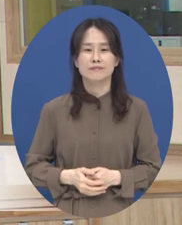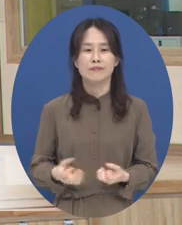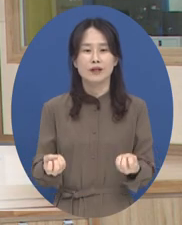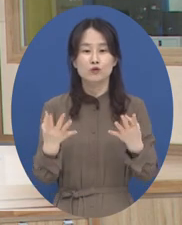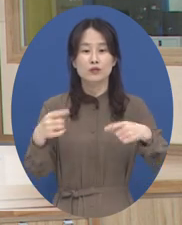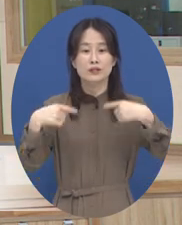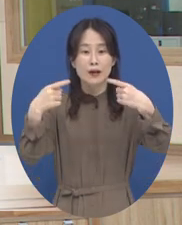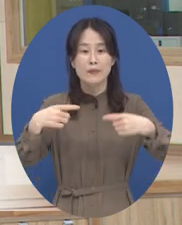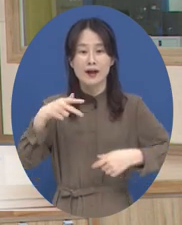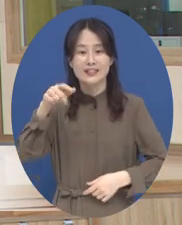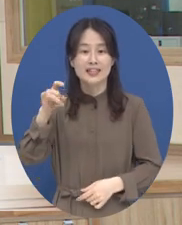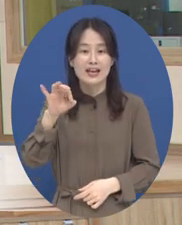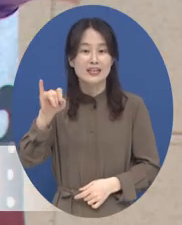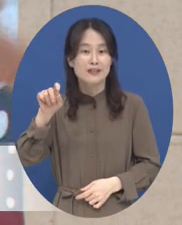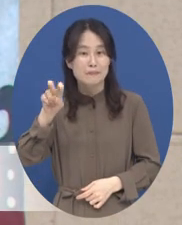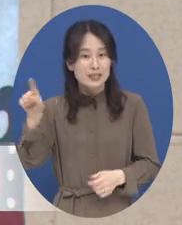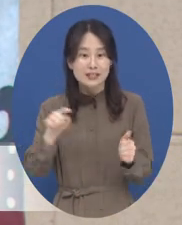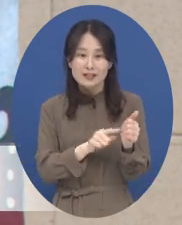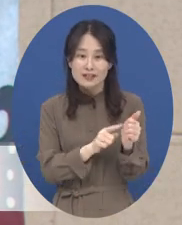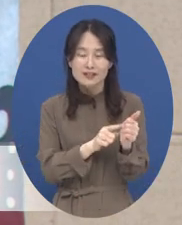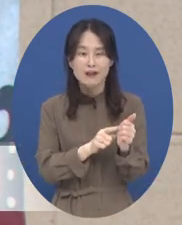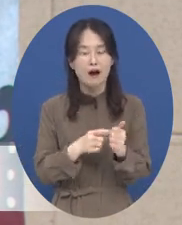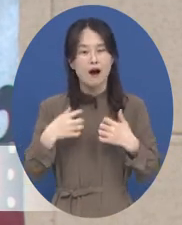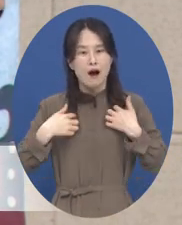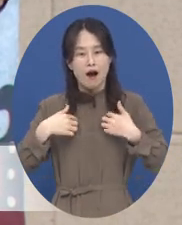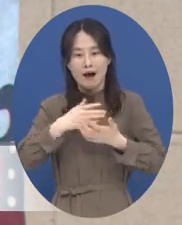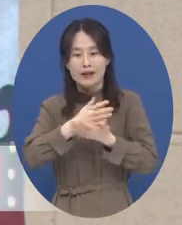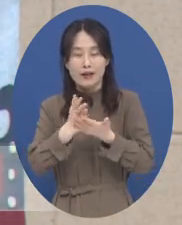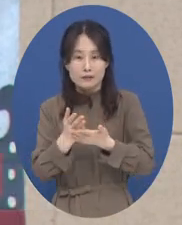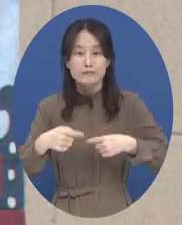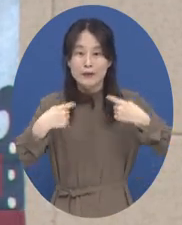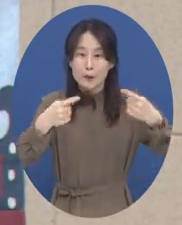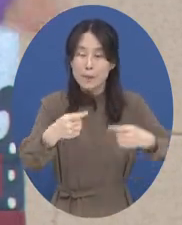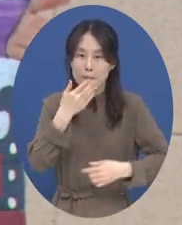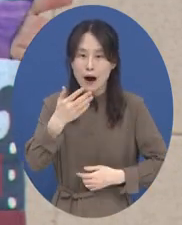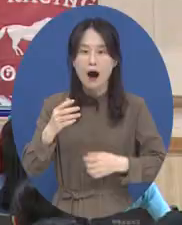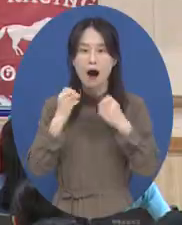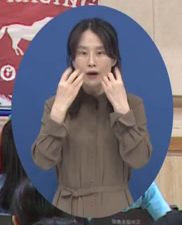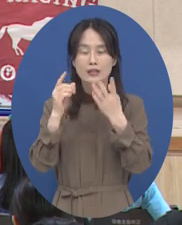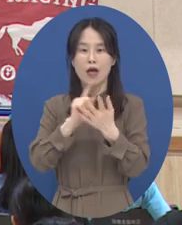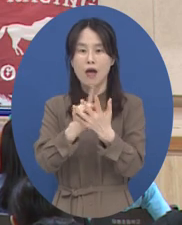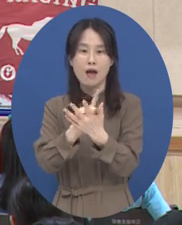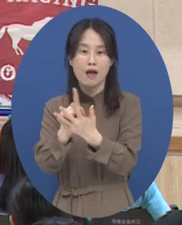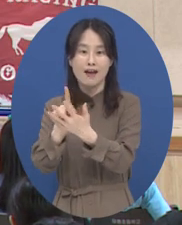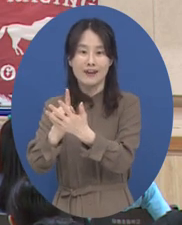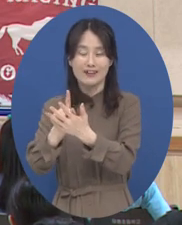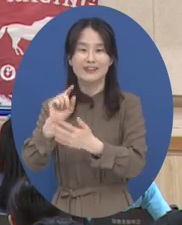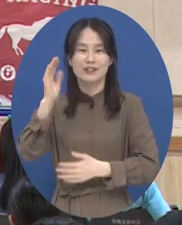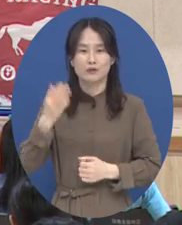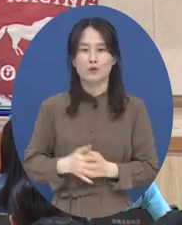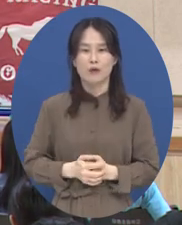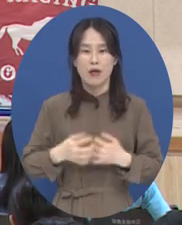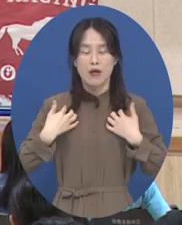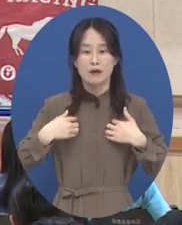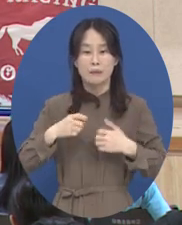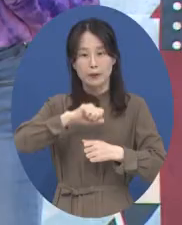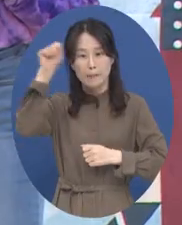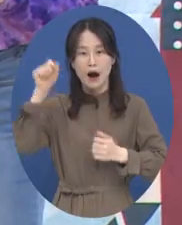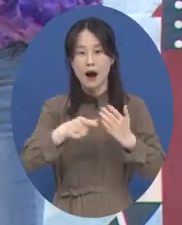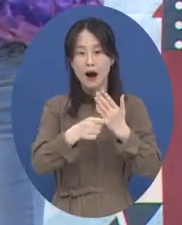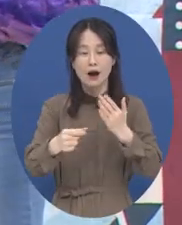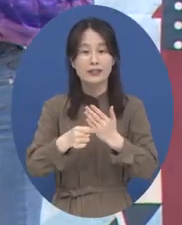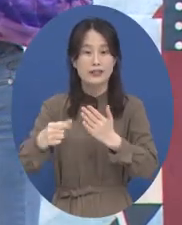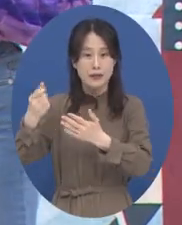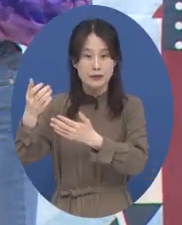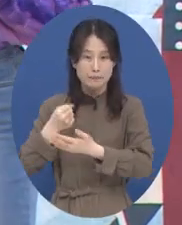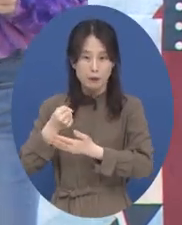축제에 참여한 제이미. 다양한 게임을 하고 새로운 친구들도 만나게 됩니다. 게임에서 이겨 티켓을 얻고 가장 많은